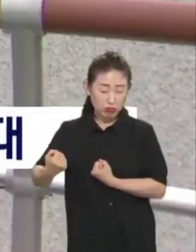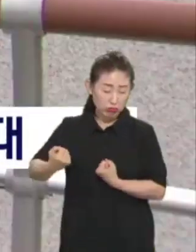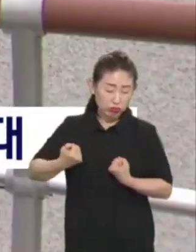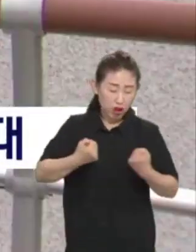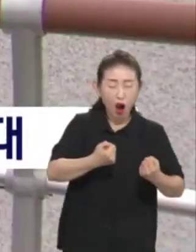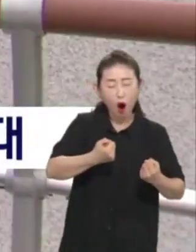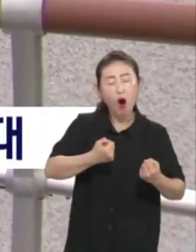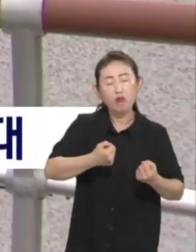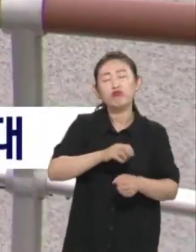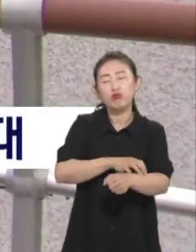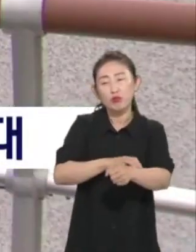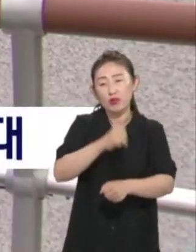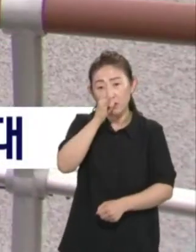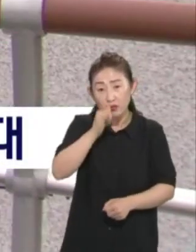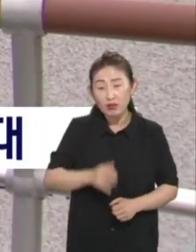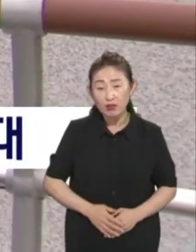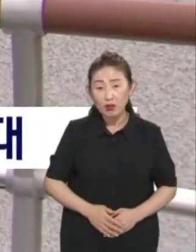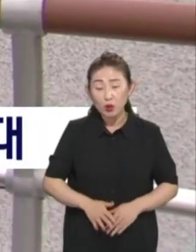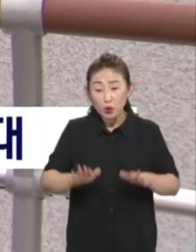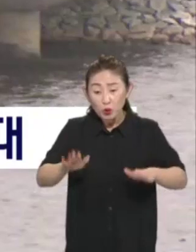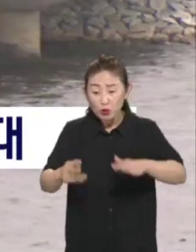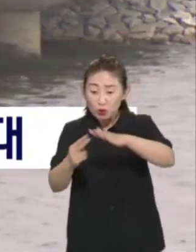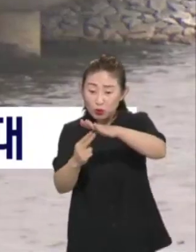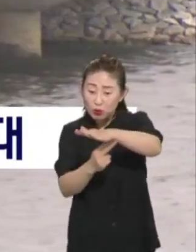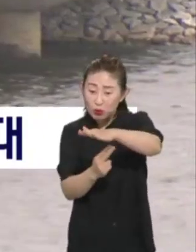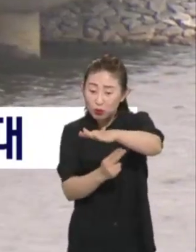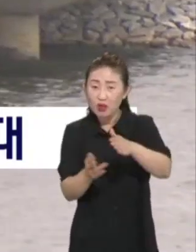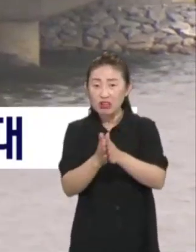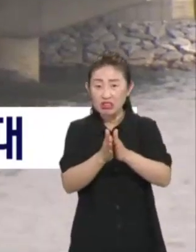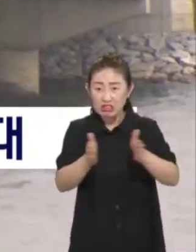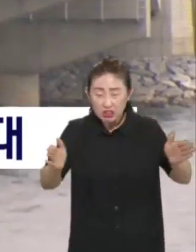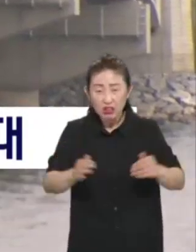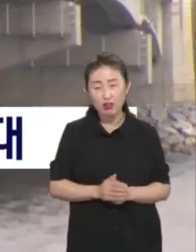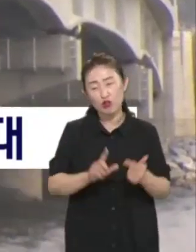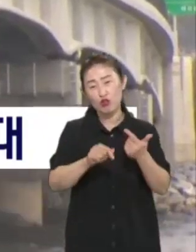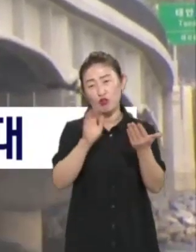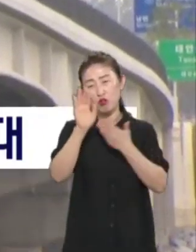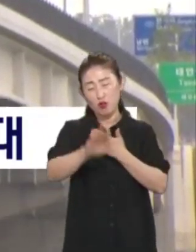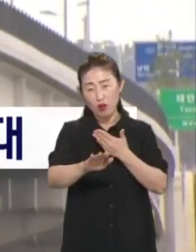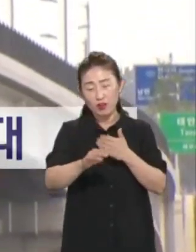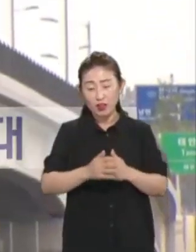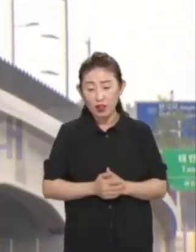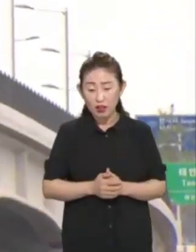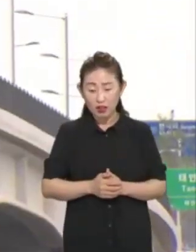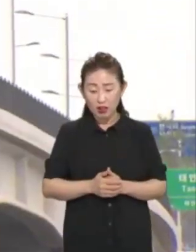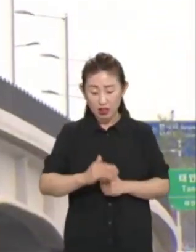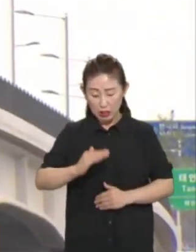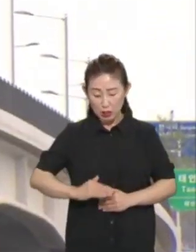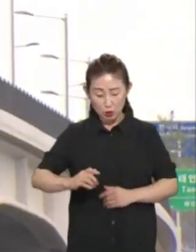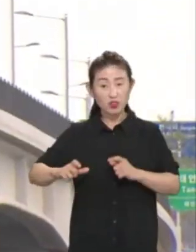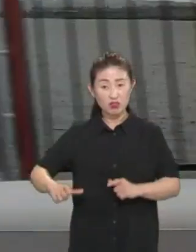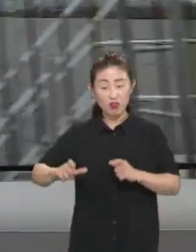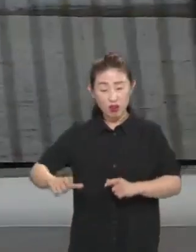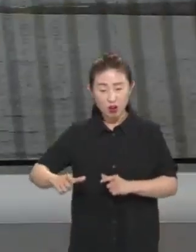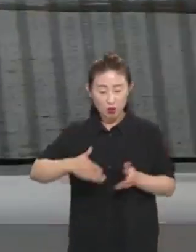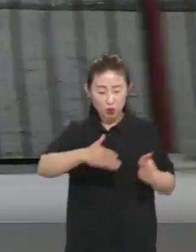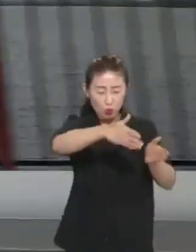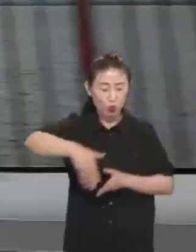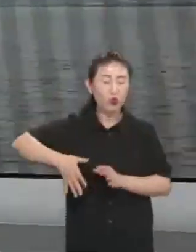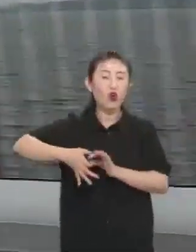쉽지 않았습니다. 하지만 이번 분화모 교량 개통과 함께 하반기는 남쪽 AB지구 방조제어도 연결이 예정돼